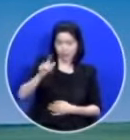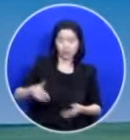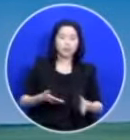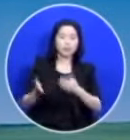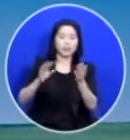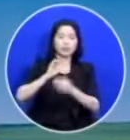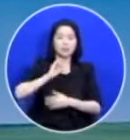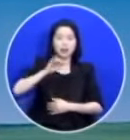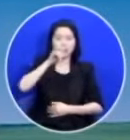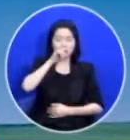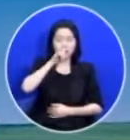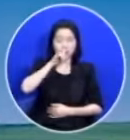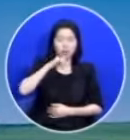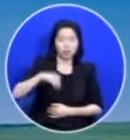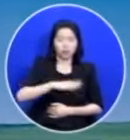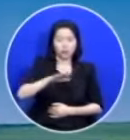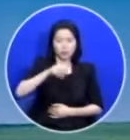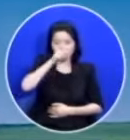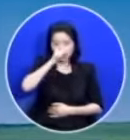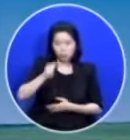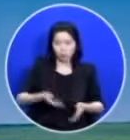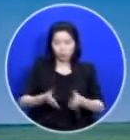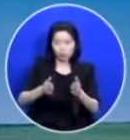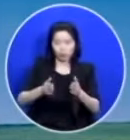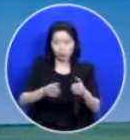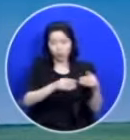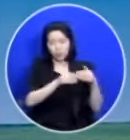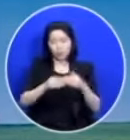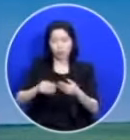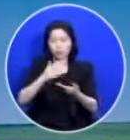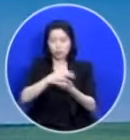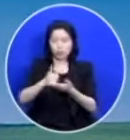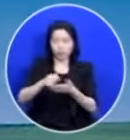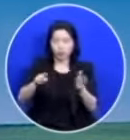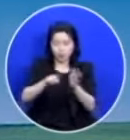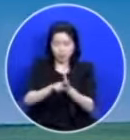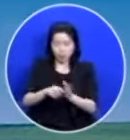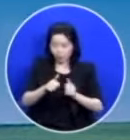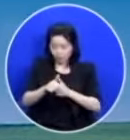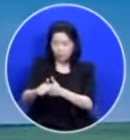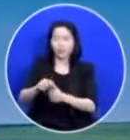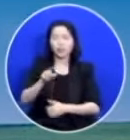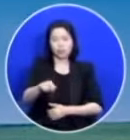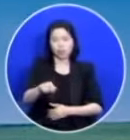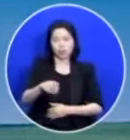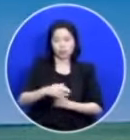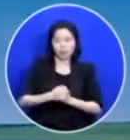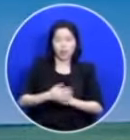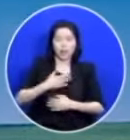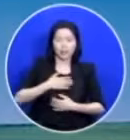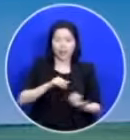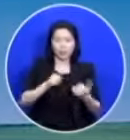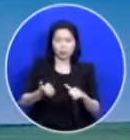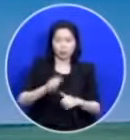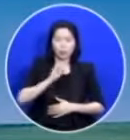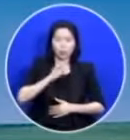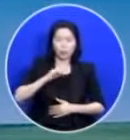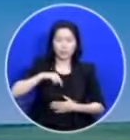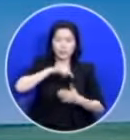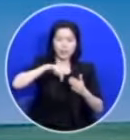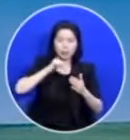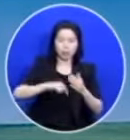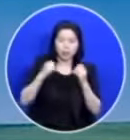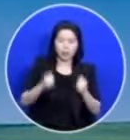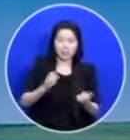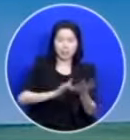없어요 우리를 선한 길로 인도하시는 주님을 믿고 따라가는 것입니다 나는 죽고 오직 내 안에 계신